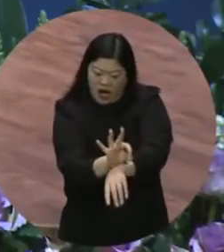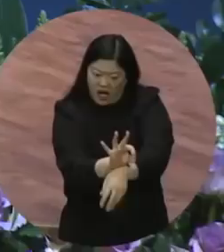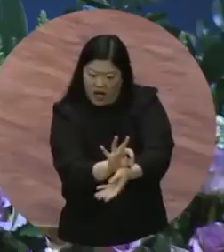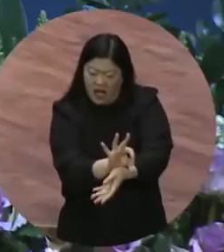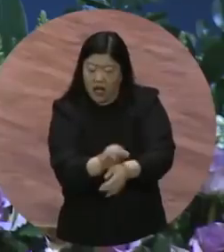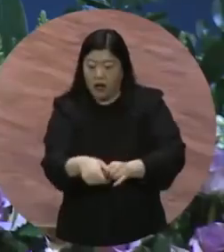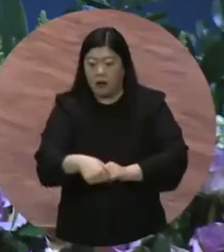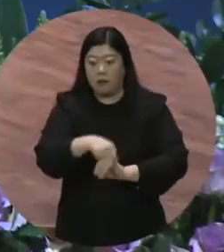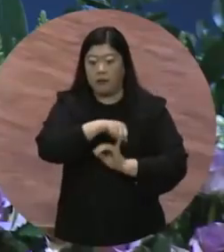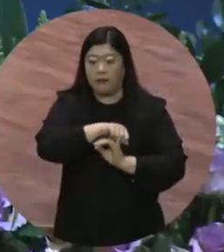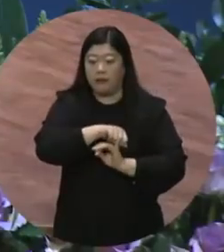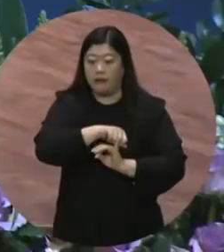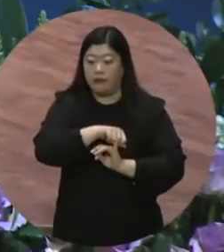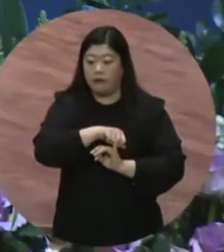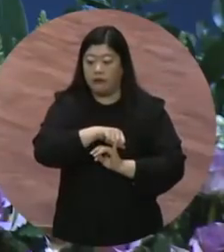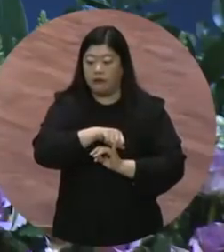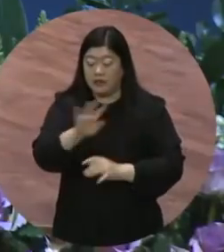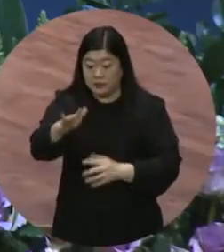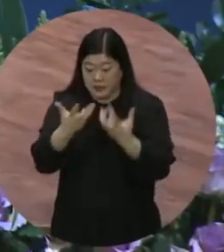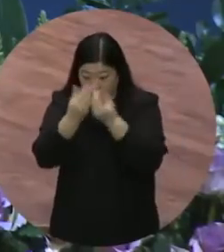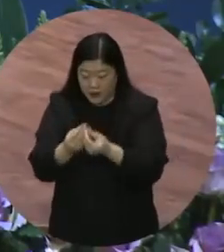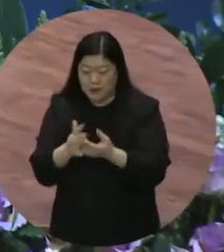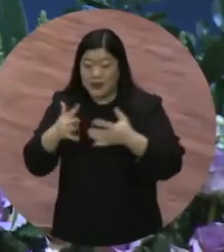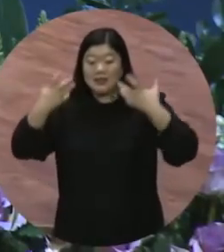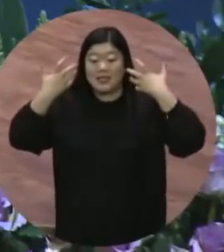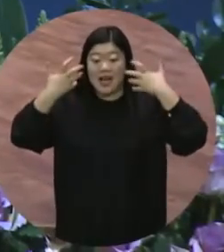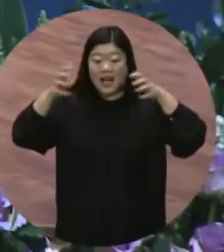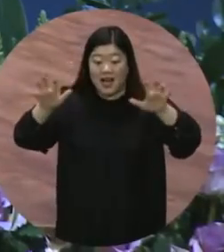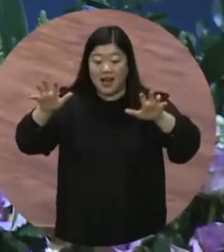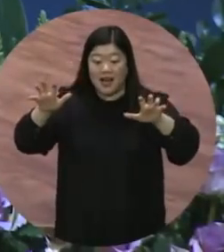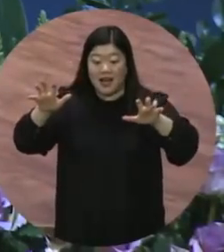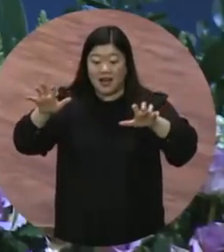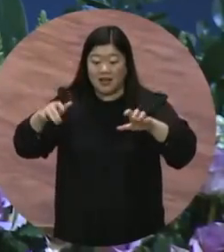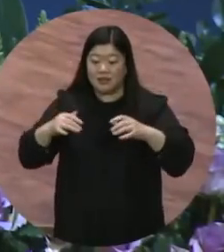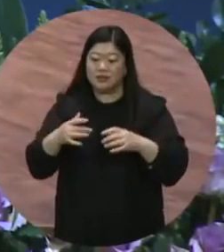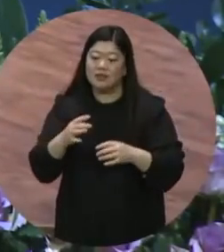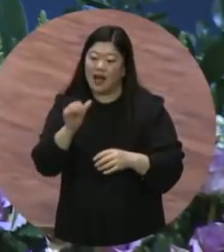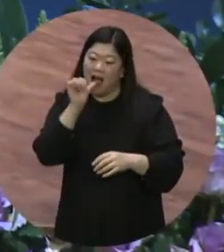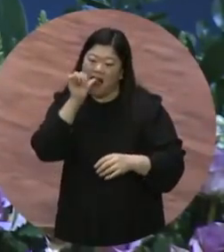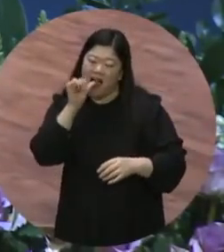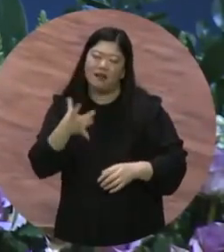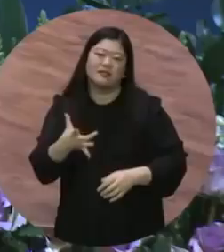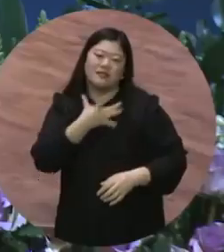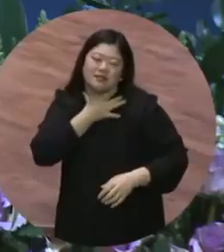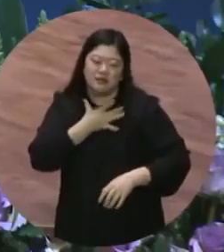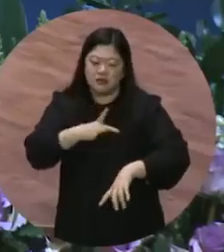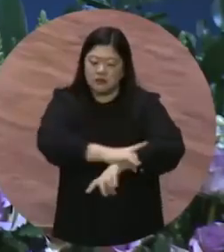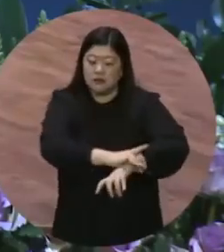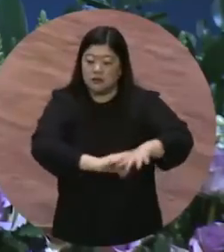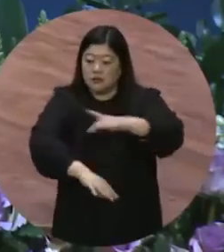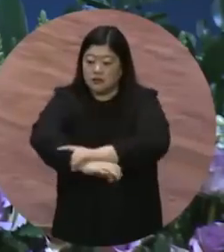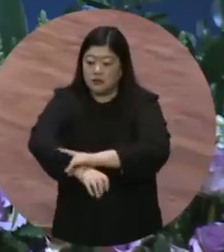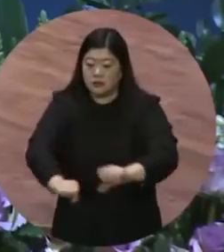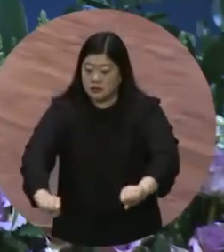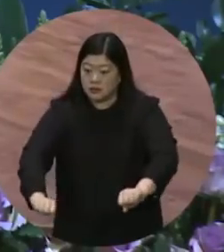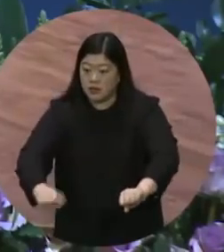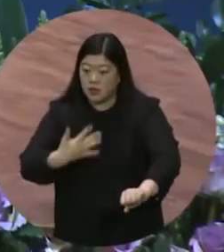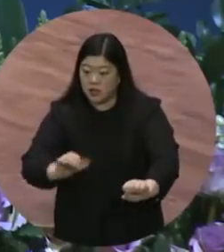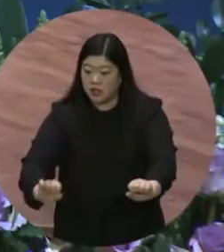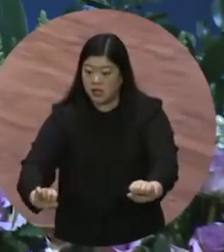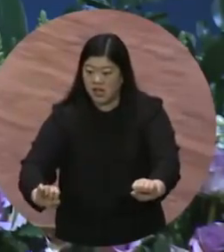사자를 할지라도 묶여버리면 사자는 힘을 잃어버립니다. 마음은 있는데 생존에 묶여버렸어.